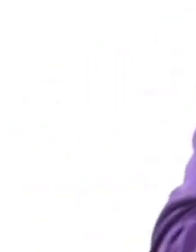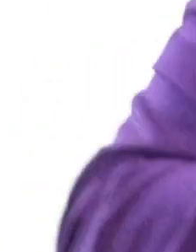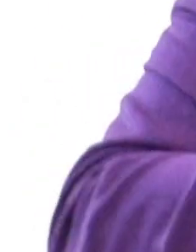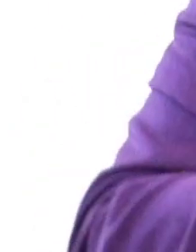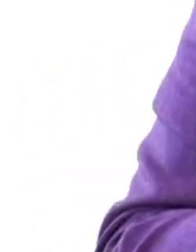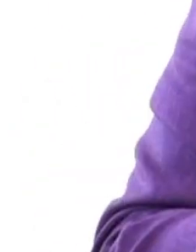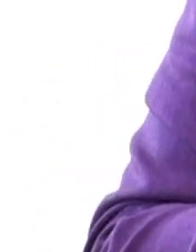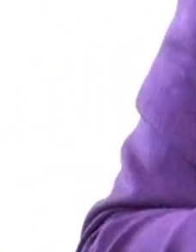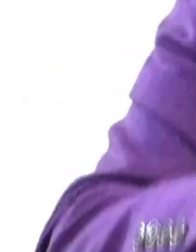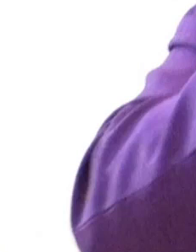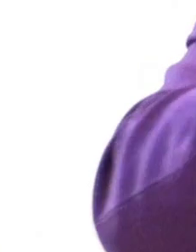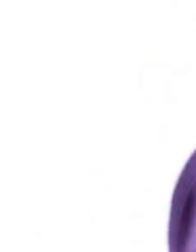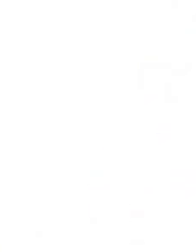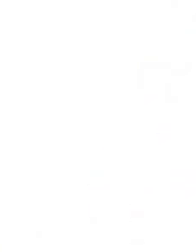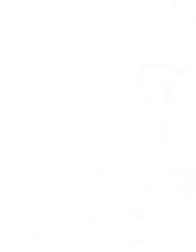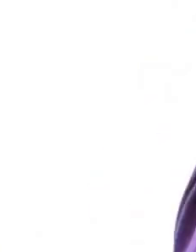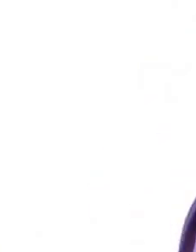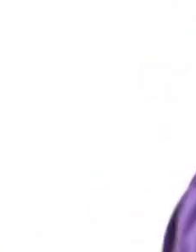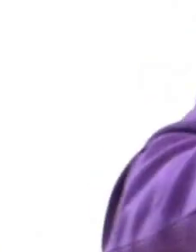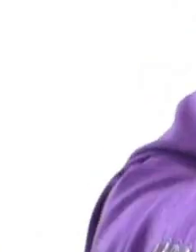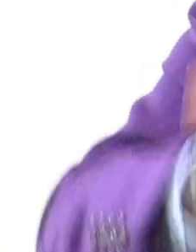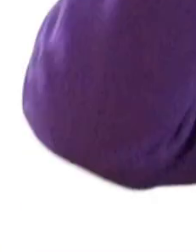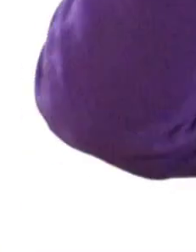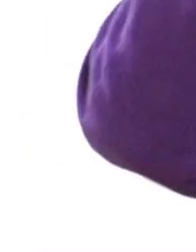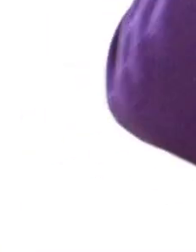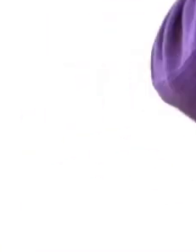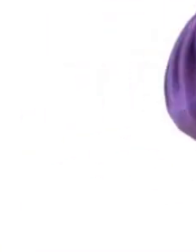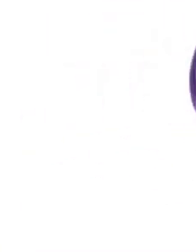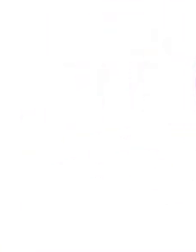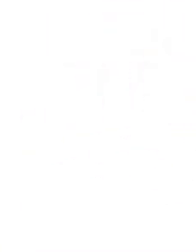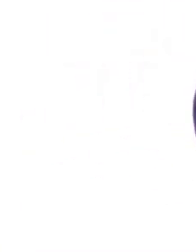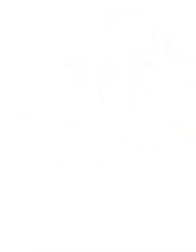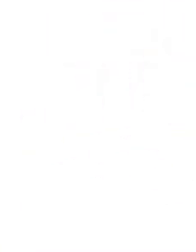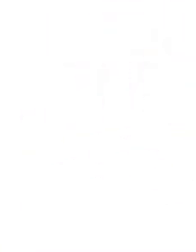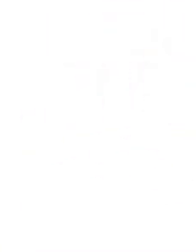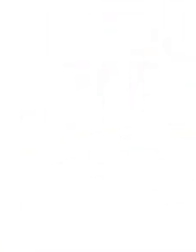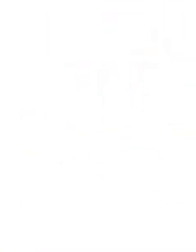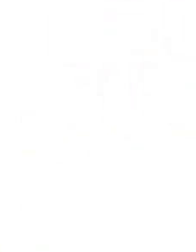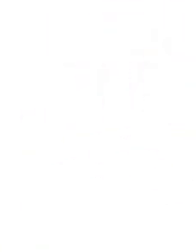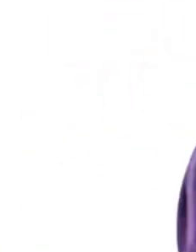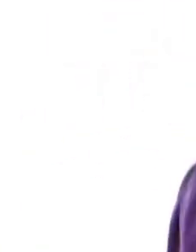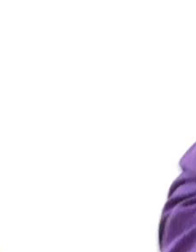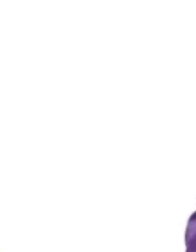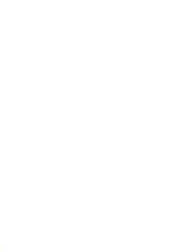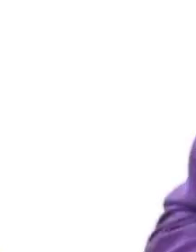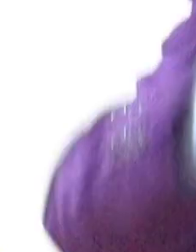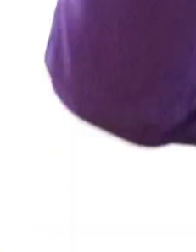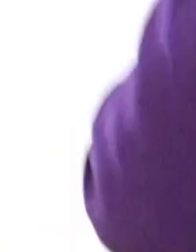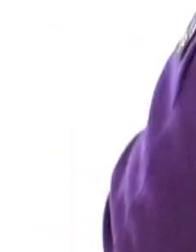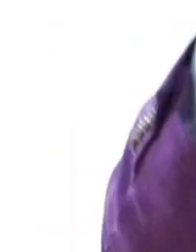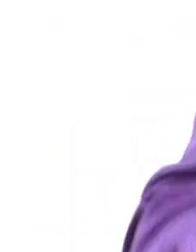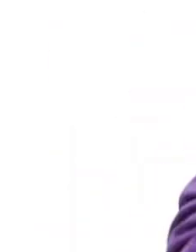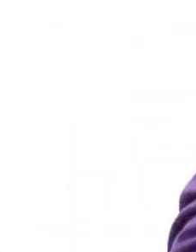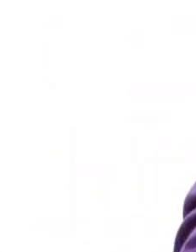ne Musa. Magedhie magedhigana, magedhigana, magedhigana. Ado iko mineri. Adhuli, adhuli, alome. Adu